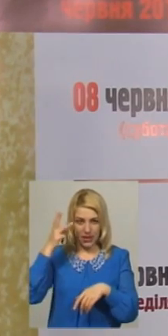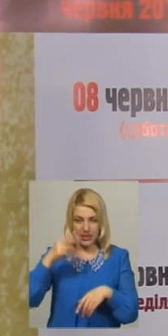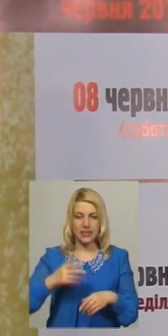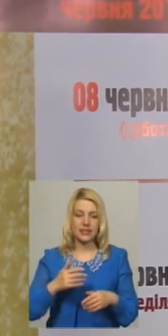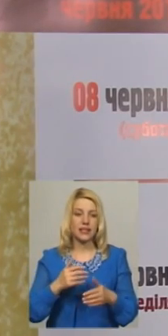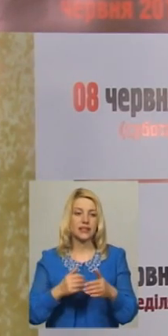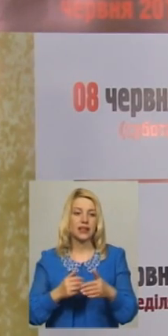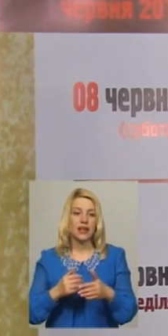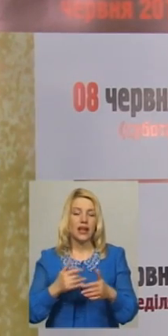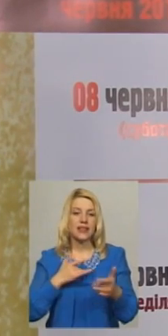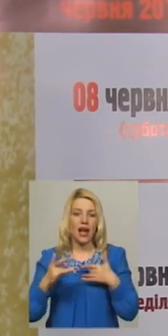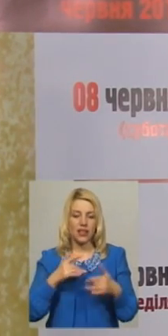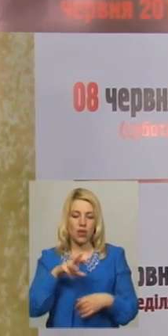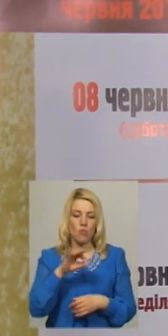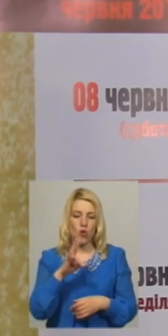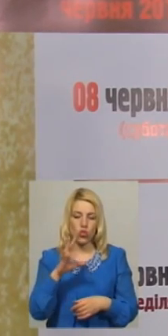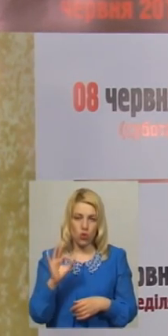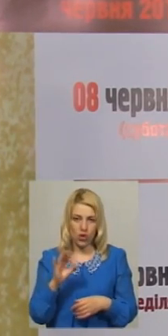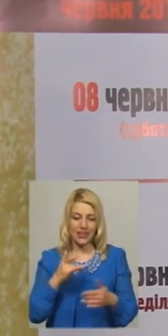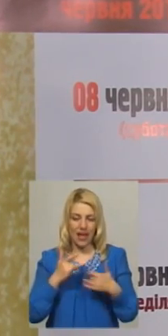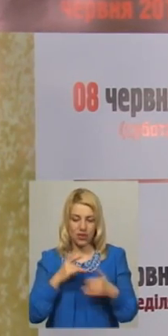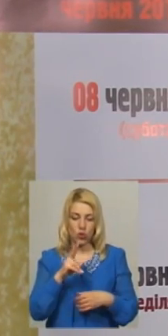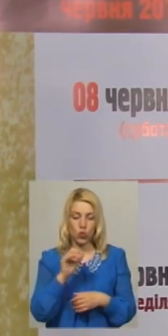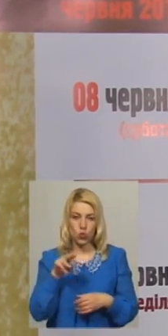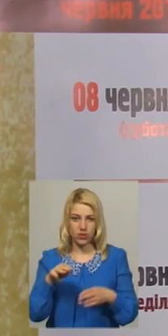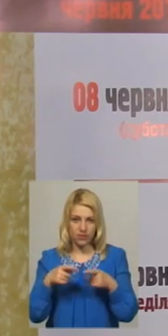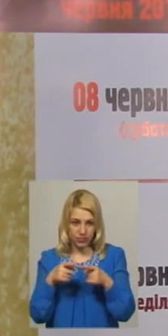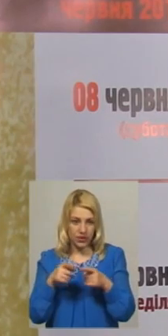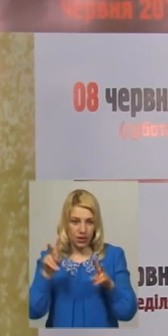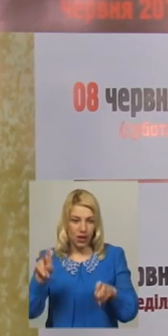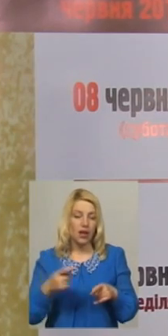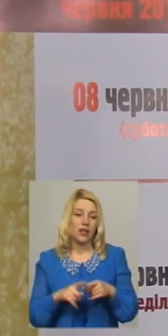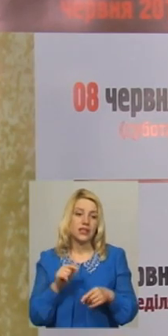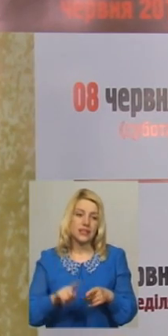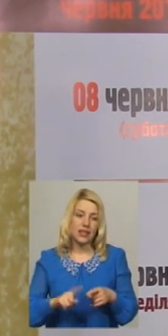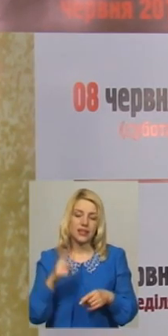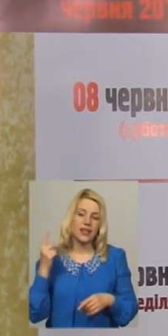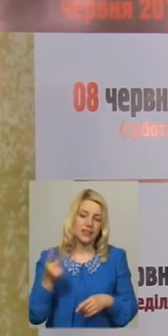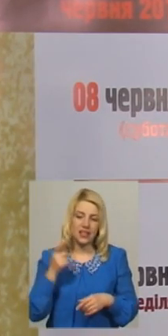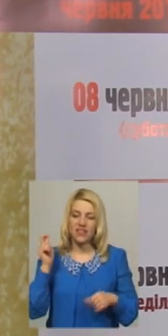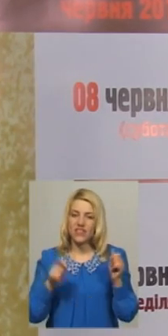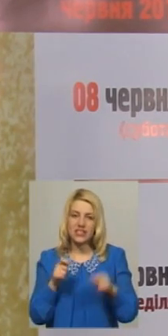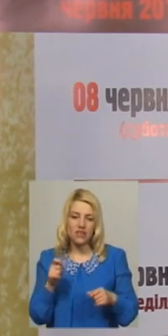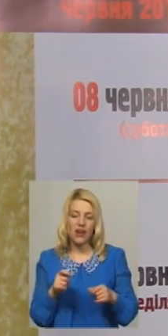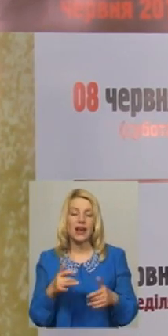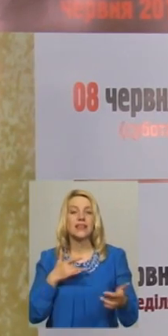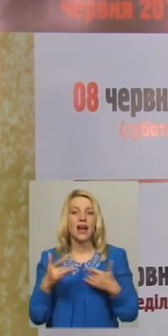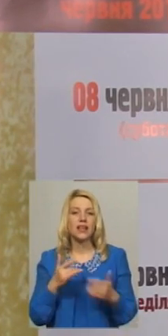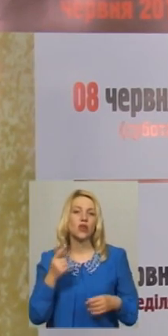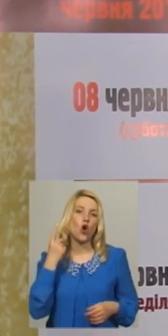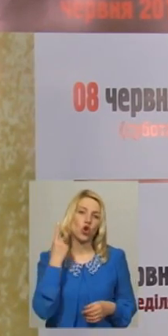хочу сказати, що це єдиний в світі фестиваль театру одного актора, а їх